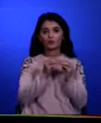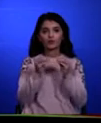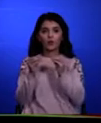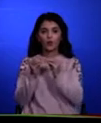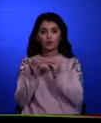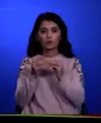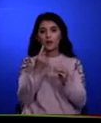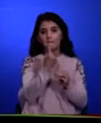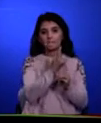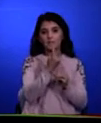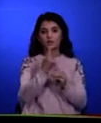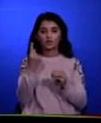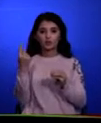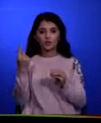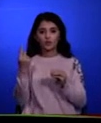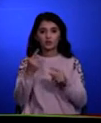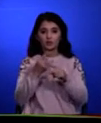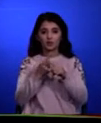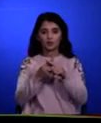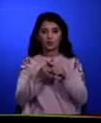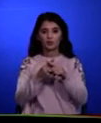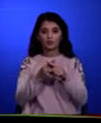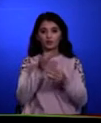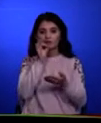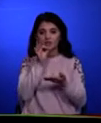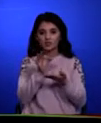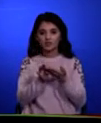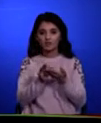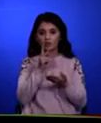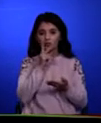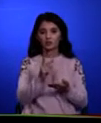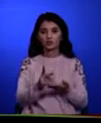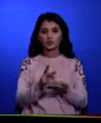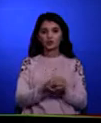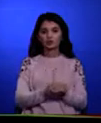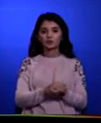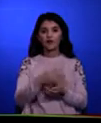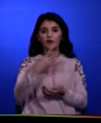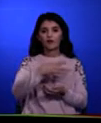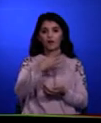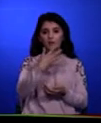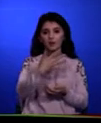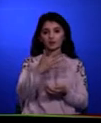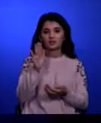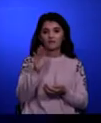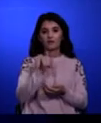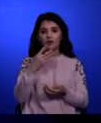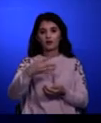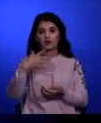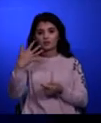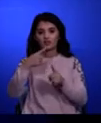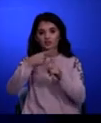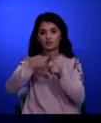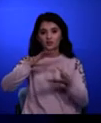o'nliklarga, birliklarni birliklarga qo'shib natijani chiqaramiz. 45 bilan 45 ning